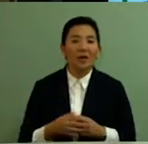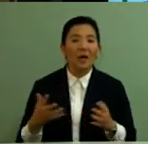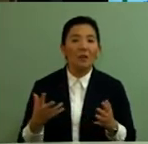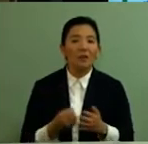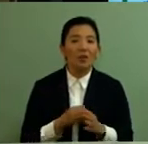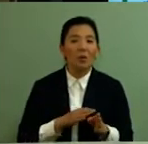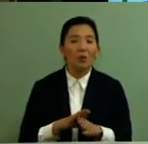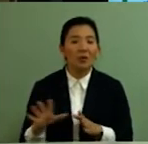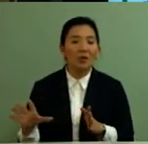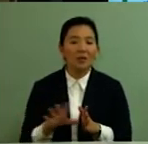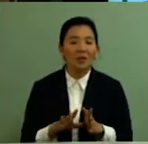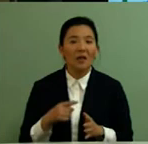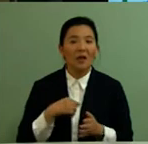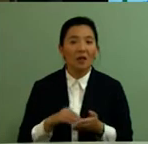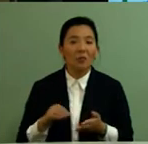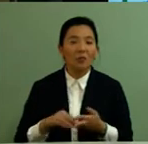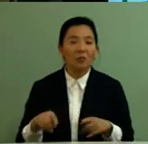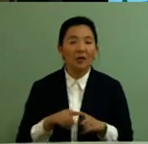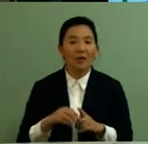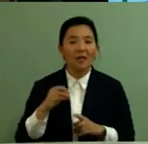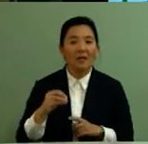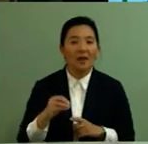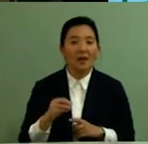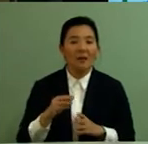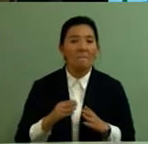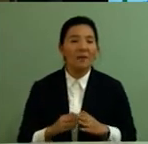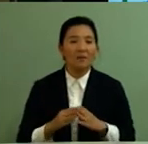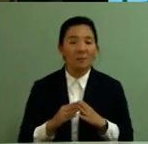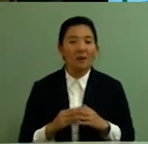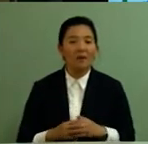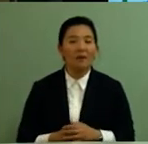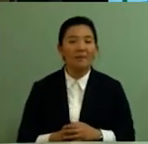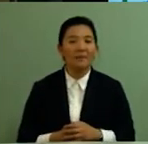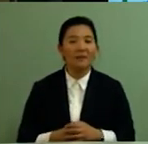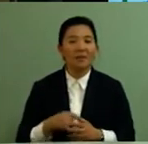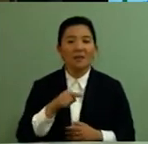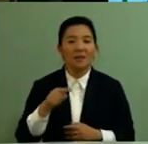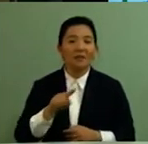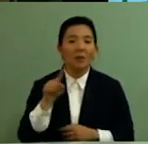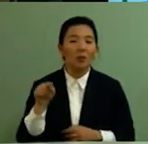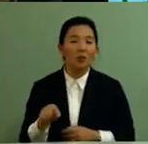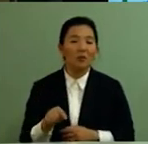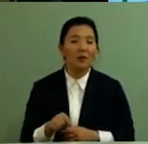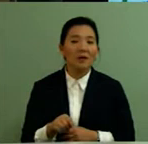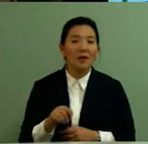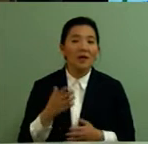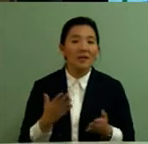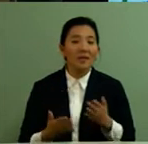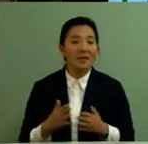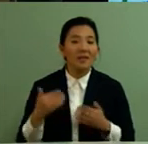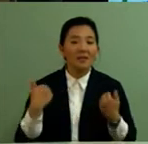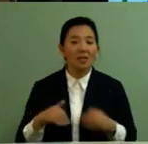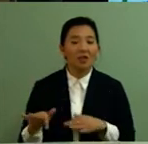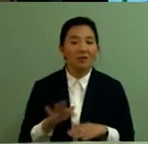Определите полную энергию. Я напишу так. Е максимальная, тире вопрос. Раз тело